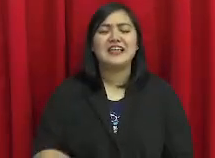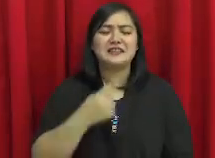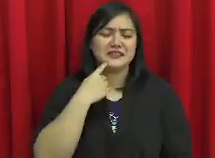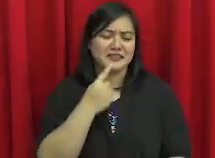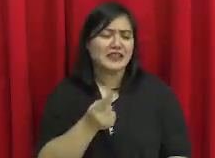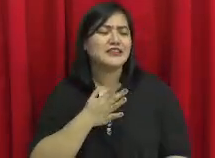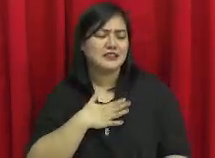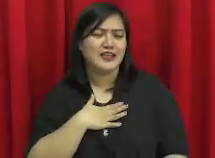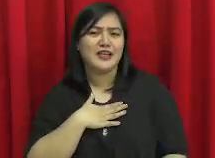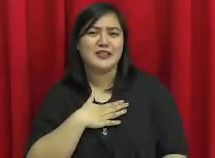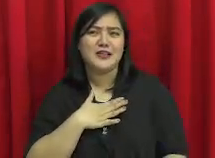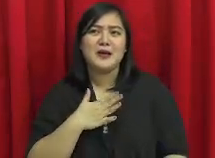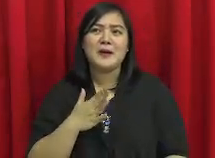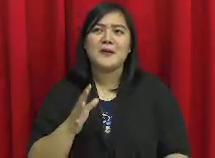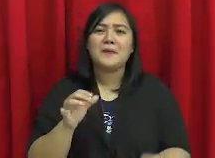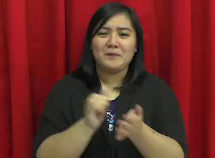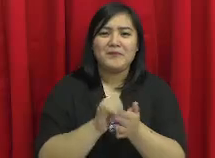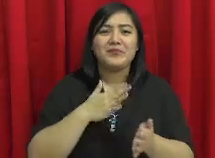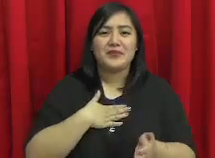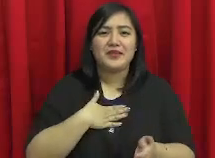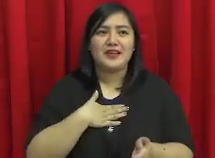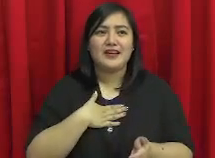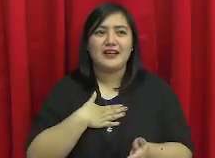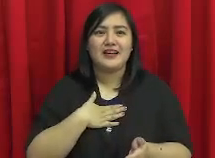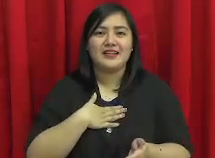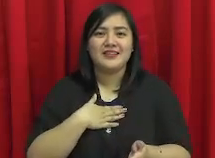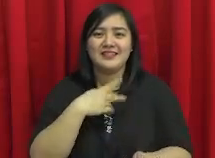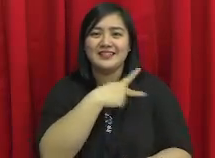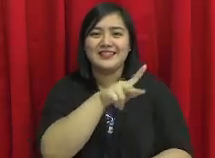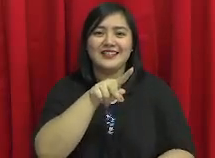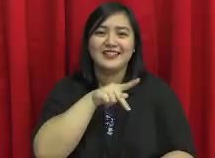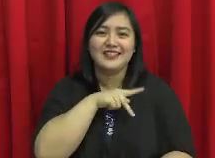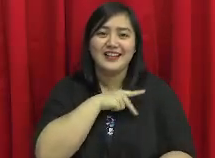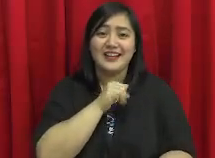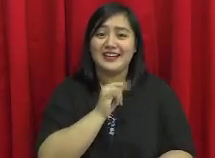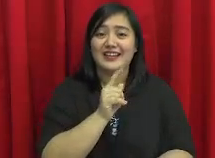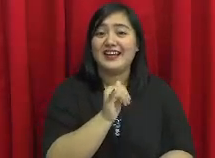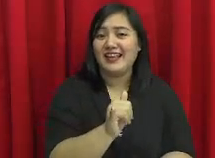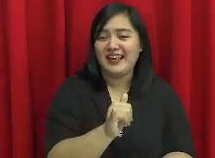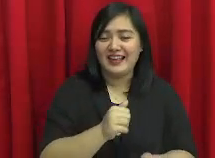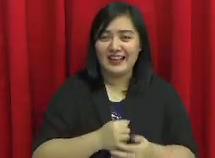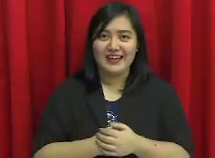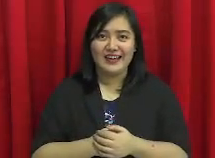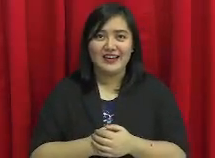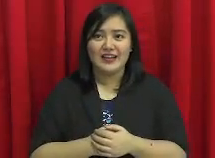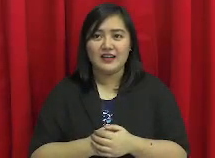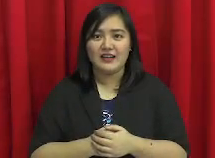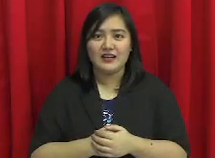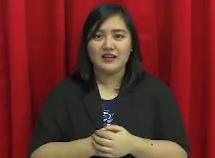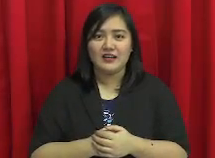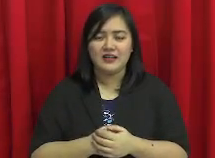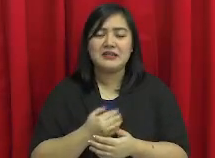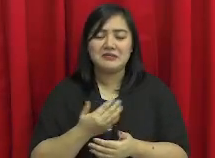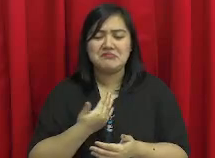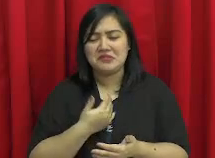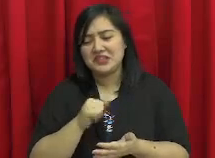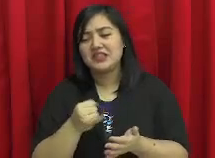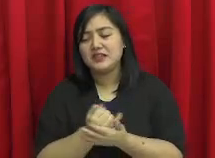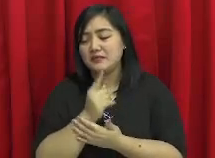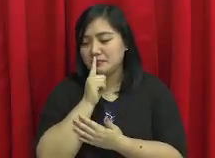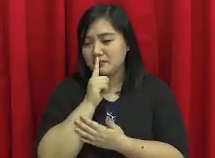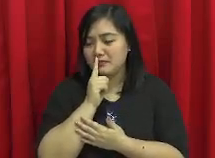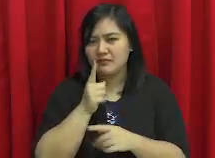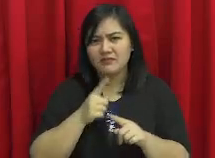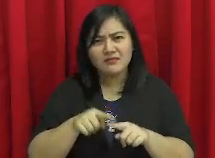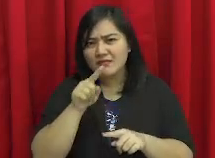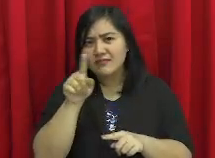kasi ako, Sir Conrad, silent lang ako, ganito, ganyan. Alright. Tatahimik ka ba pag mapapahamak na yung pamilya mo? Ayun na.